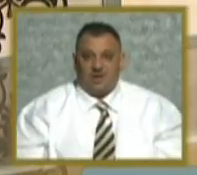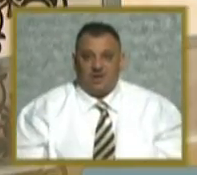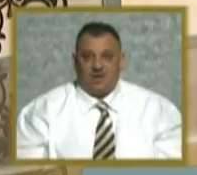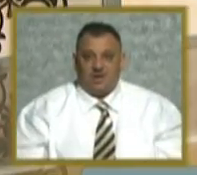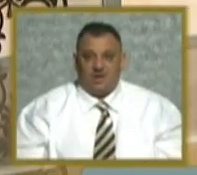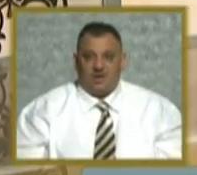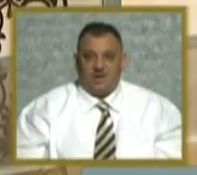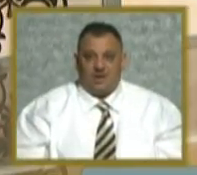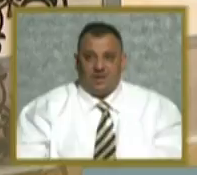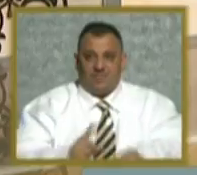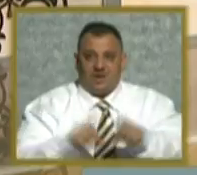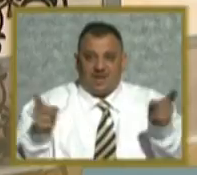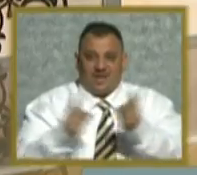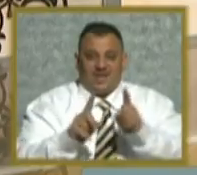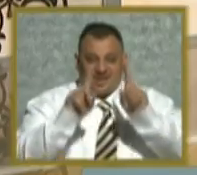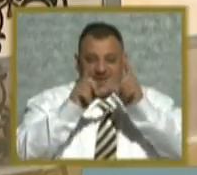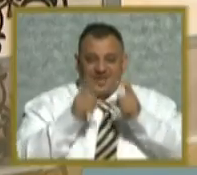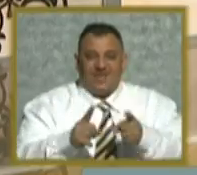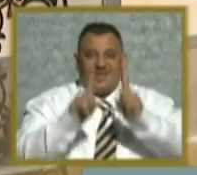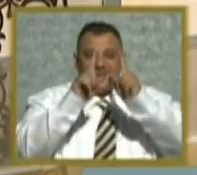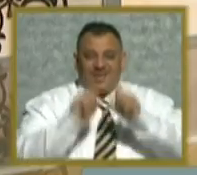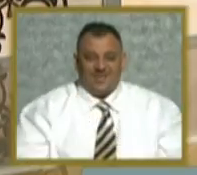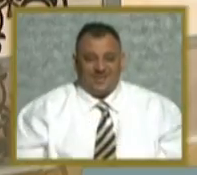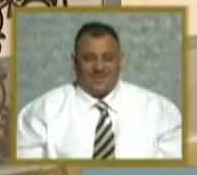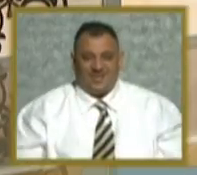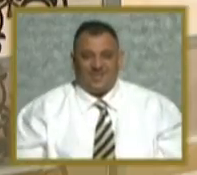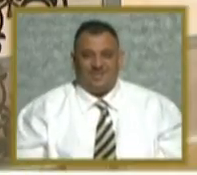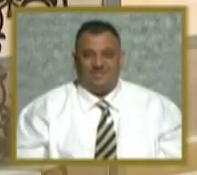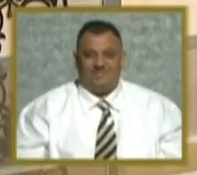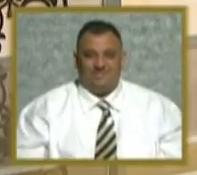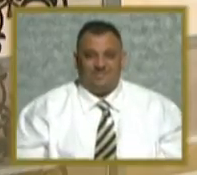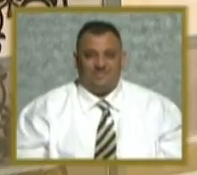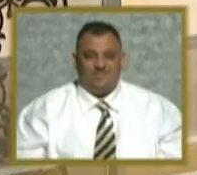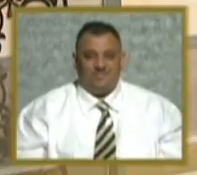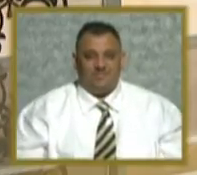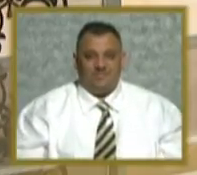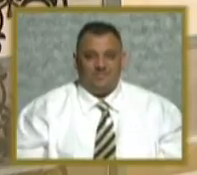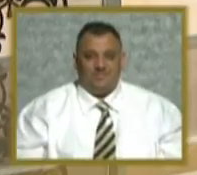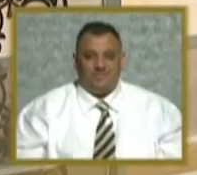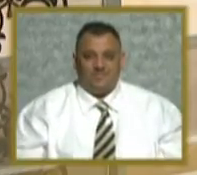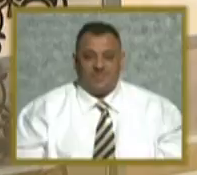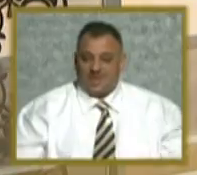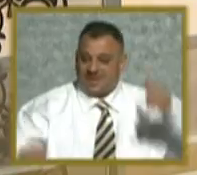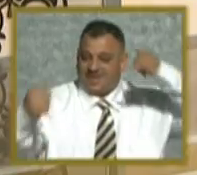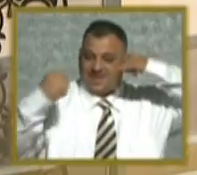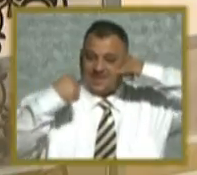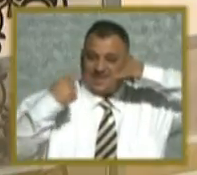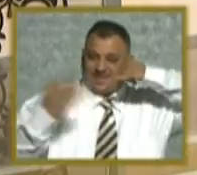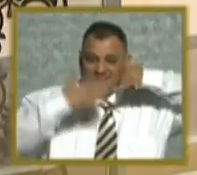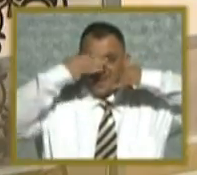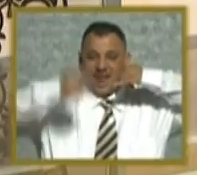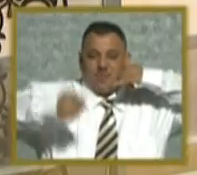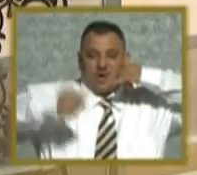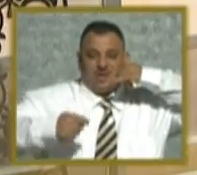الآن صار اختصرناه. أبشري إن شاء الله. أبشري. شكرا. تسلم. طيب تفضل أبو فيصل. السلام